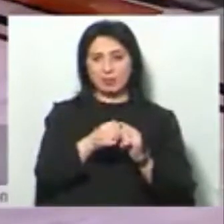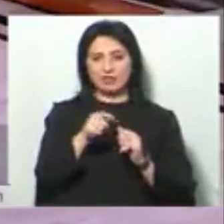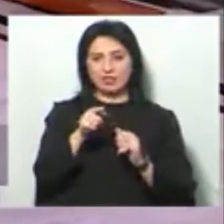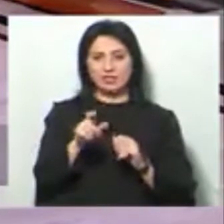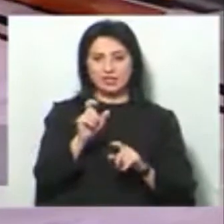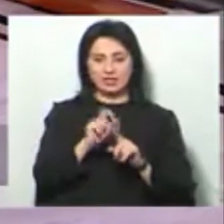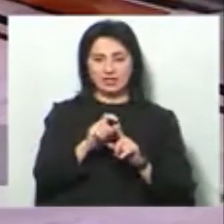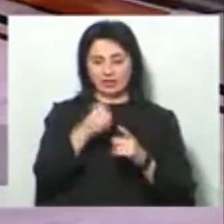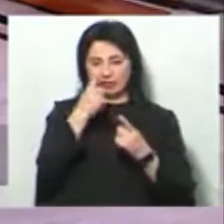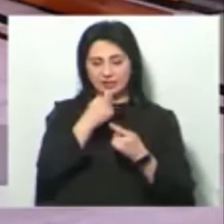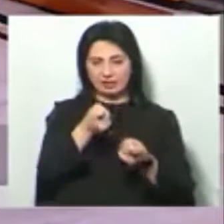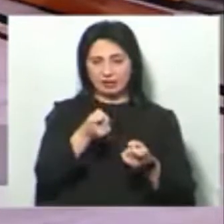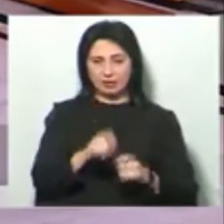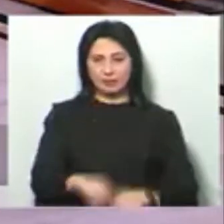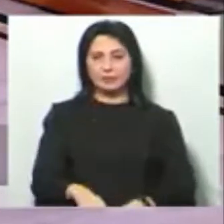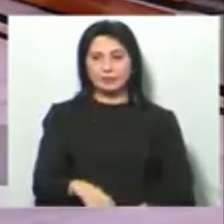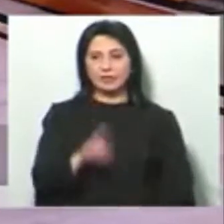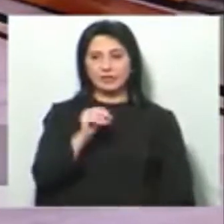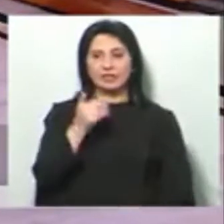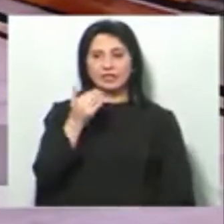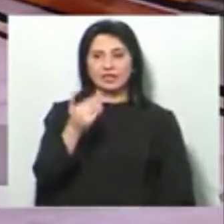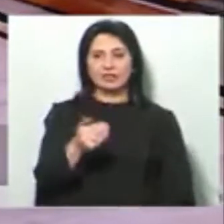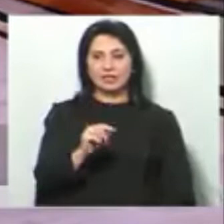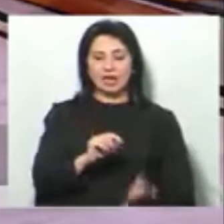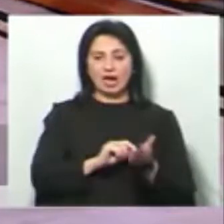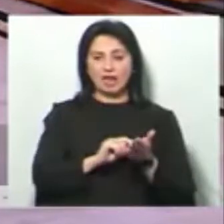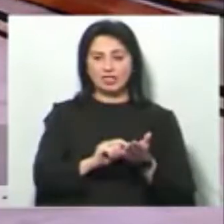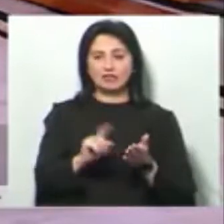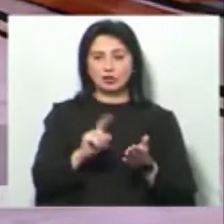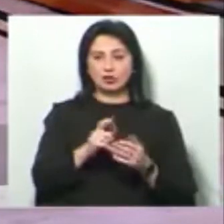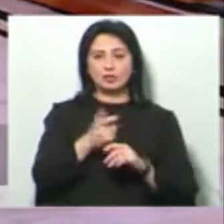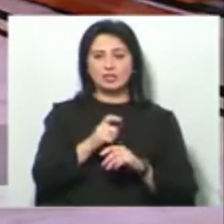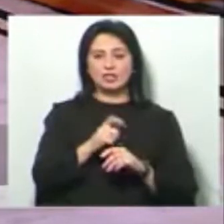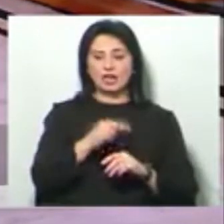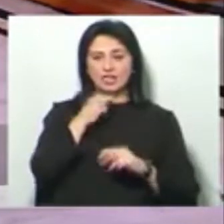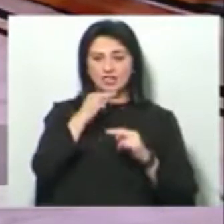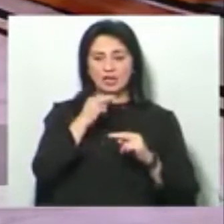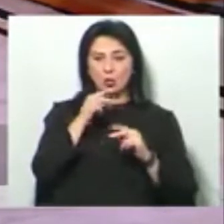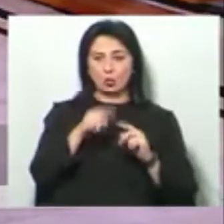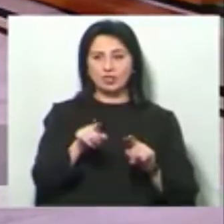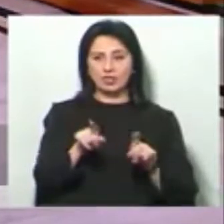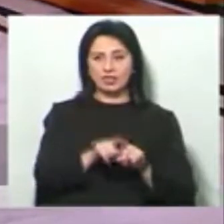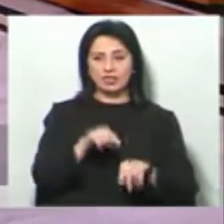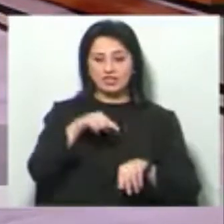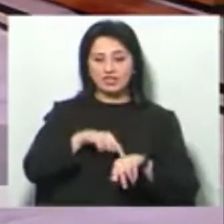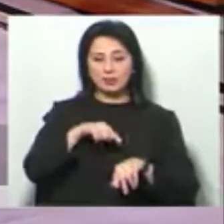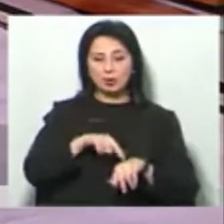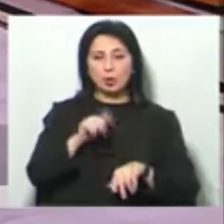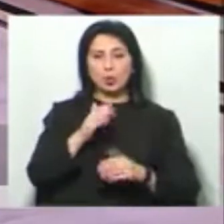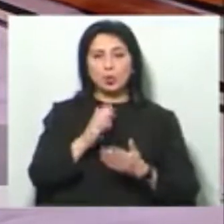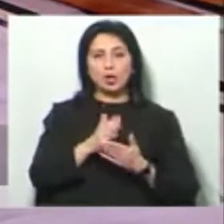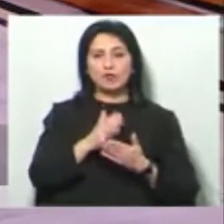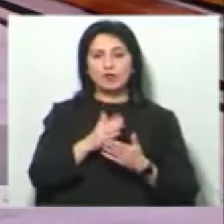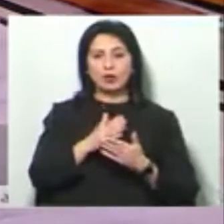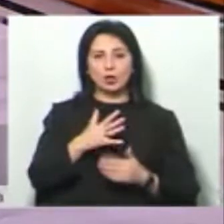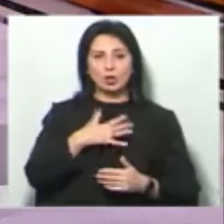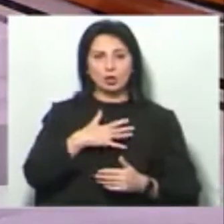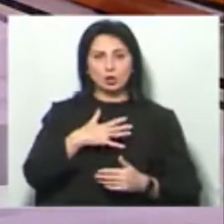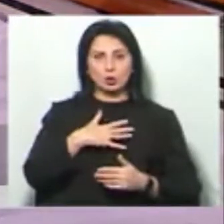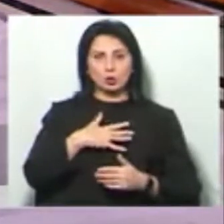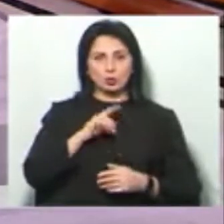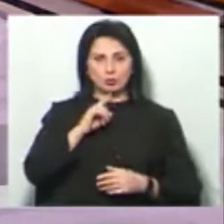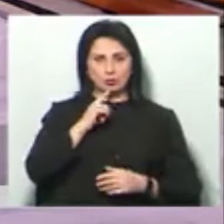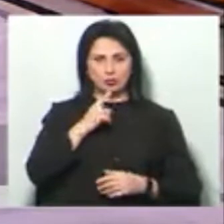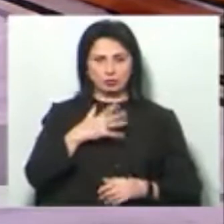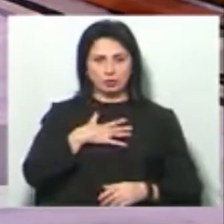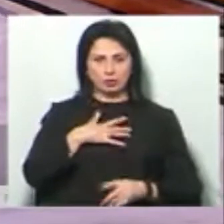თქვენი გზავნილები და თქვენ ხაზი გაუსვით, რომ ძალიან საყურადღებოა ისეთი სიმპტომები, როგორც არის სუნთქვის უეცარი